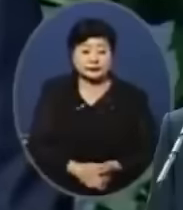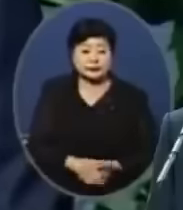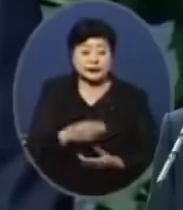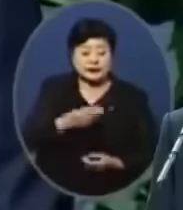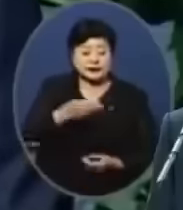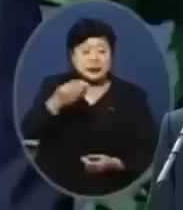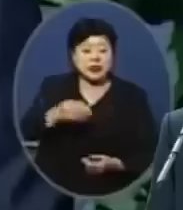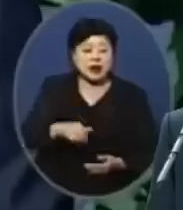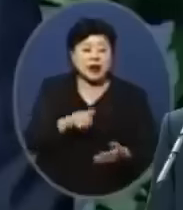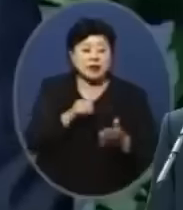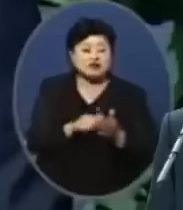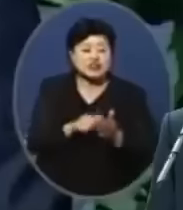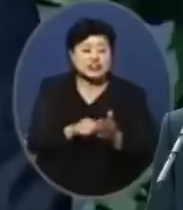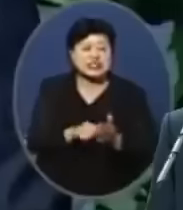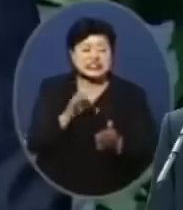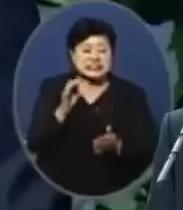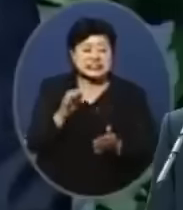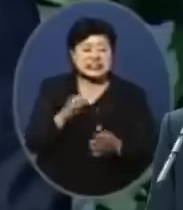3차원은 물질적인 세계이므로